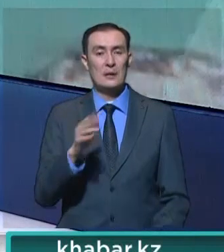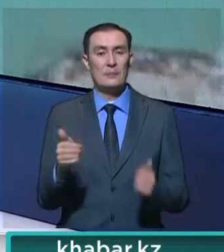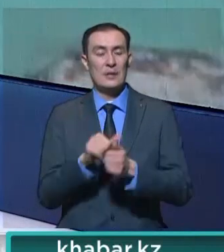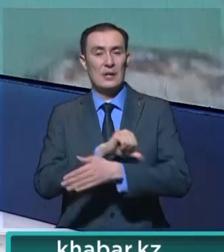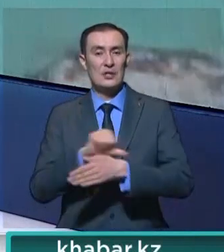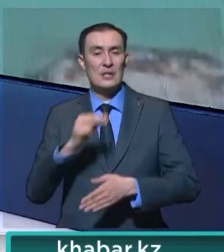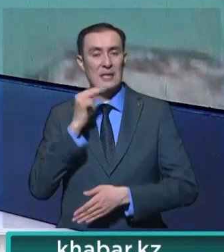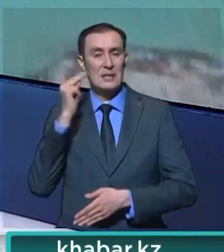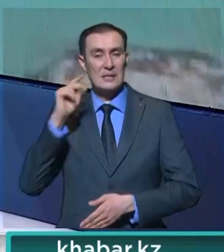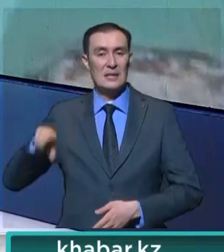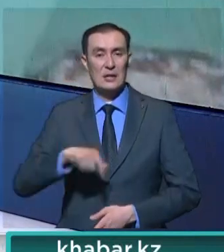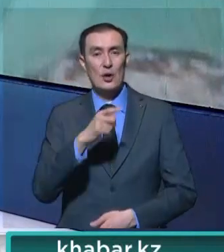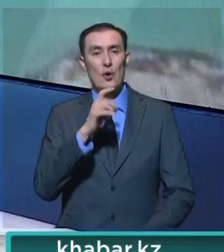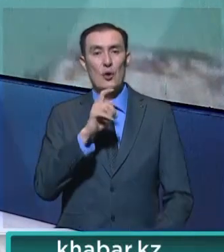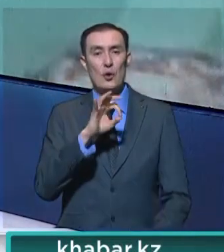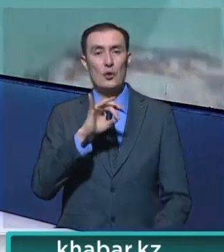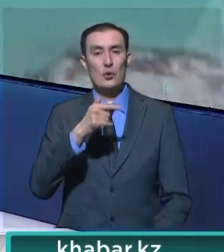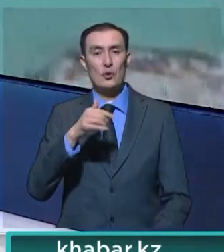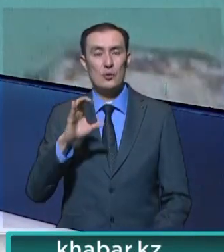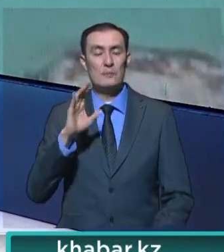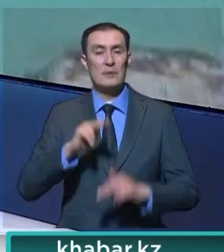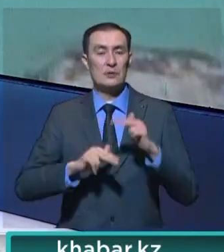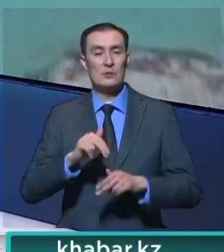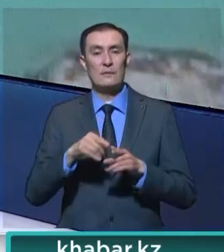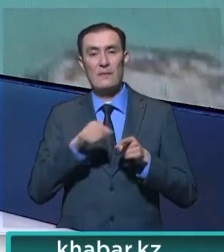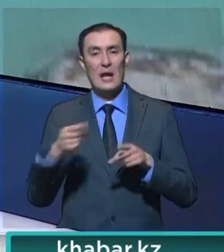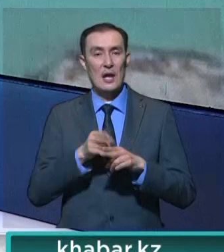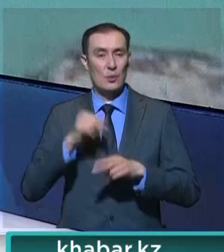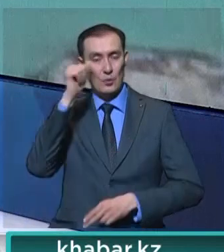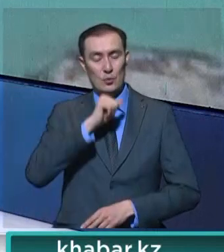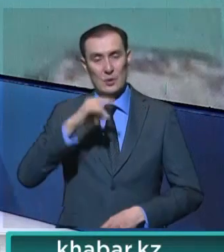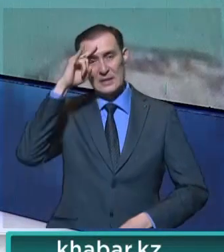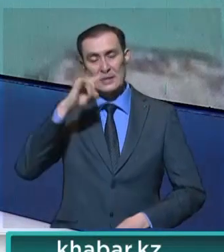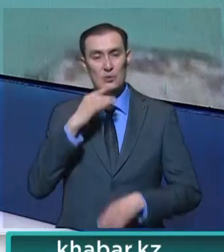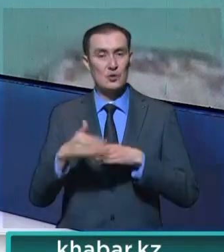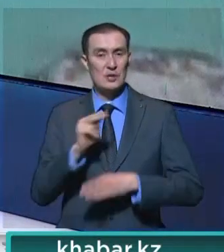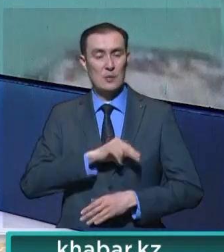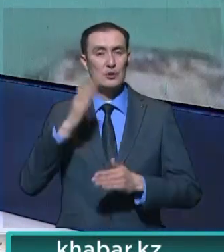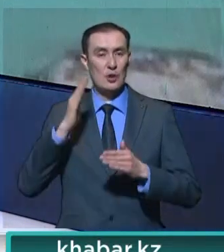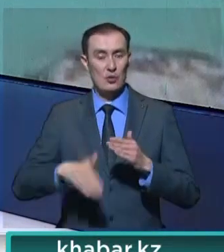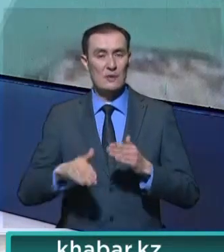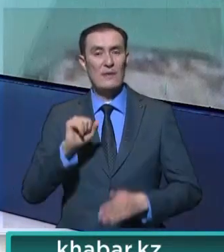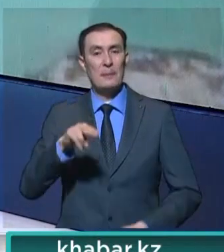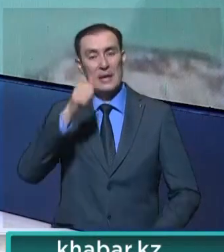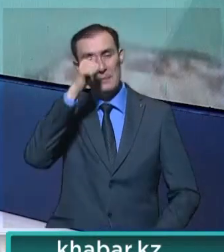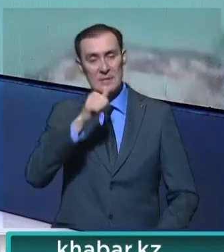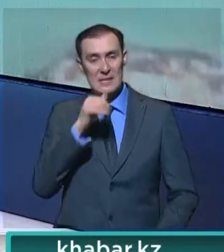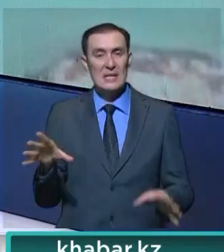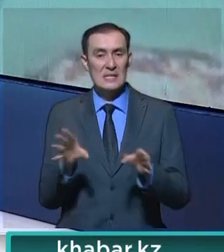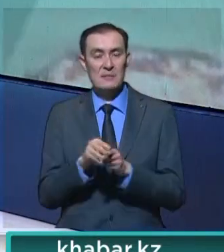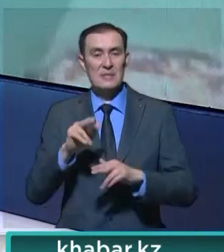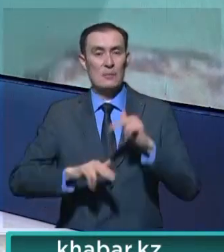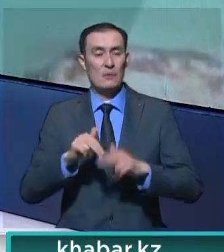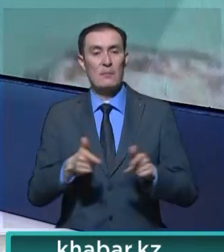пограничной с Китаем горной реке Харгос сдадут в эксплуатацию до конца этого года. Причем казахстанскую часть работ завершат уже в апреле. Совместный